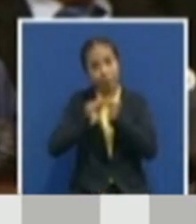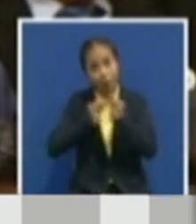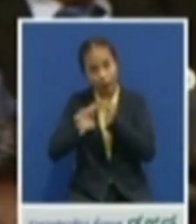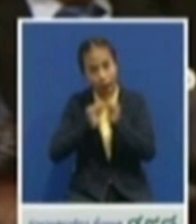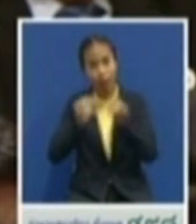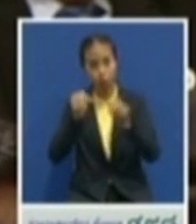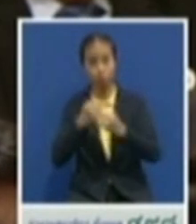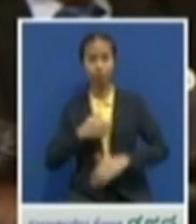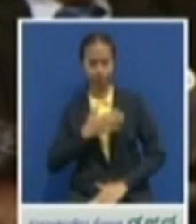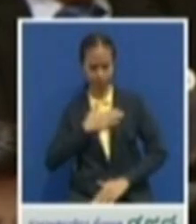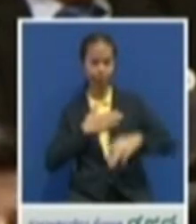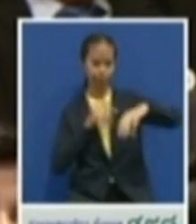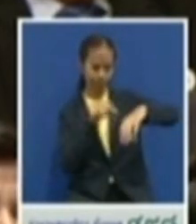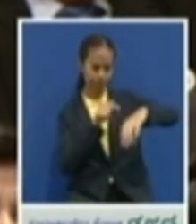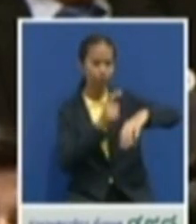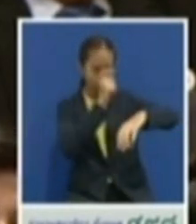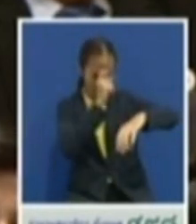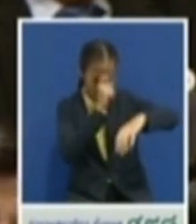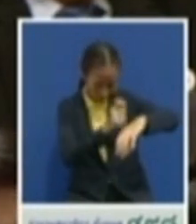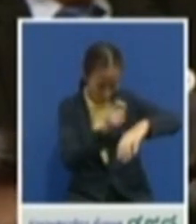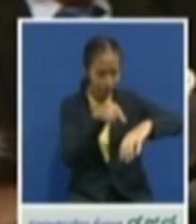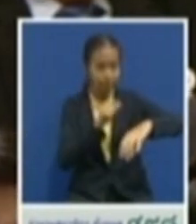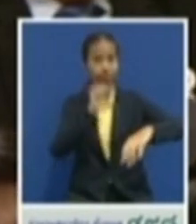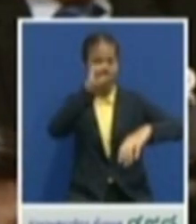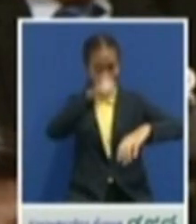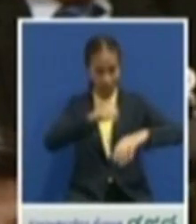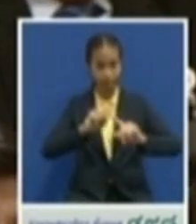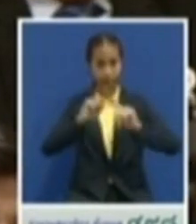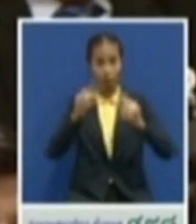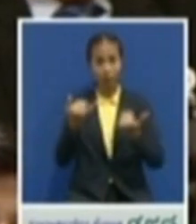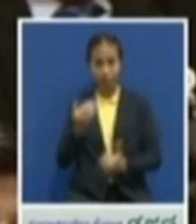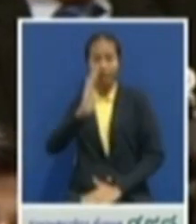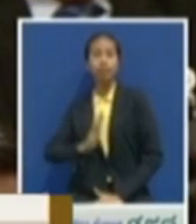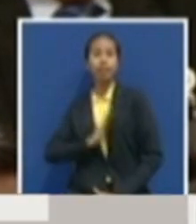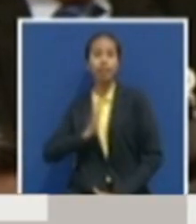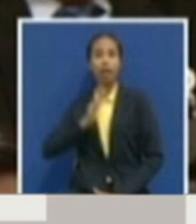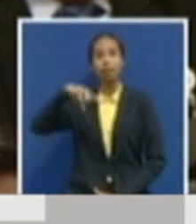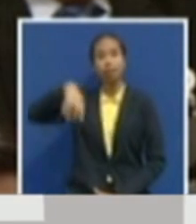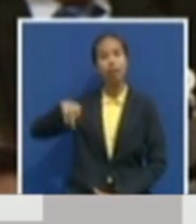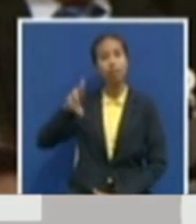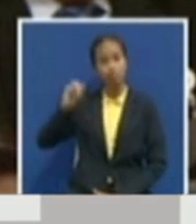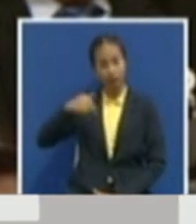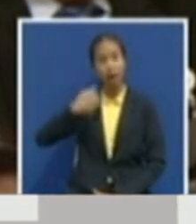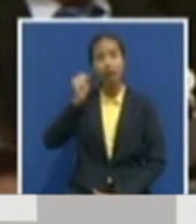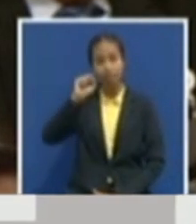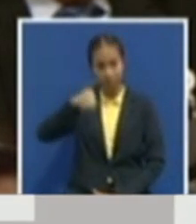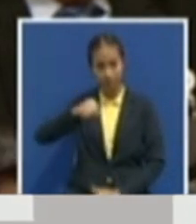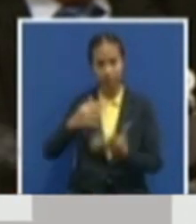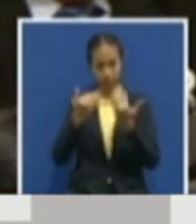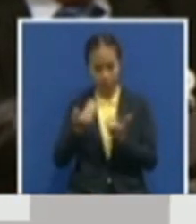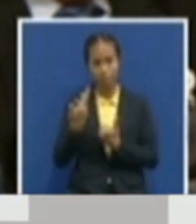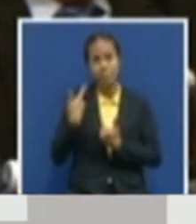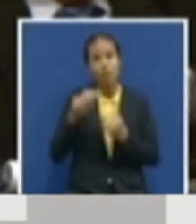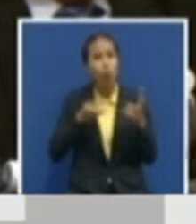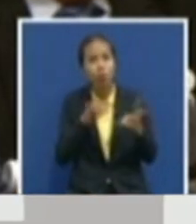ลึกซึ้งสถานที่นะครับว่าการเคารพสถานที่และการที่เราพูดถึงเกียรติยศของสภาแห่งนี้นั้นสามารถแสดงออกในมิติที่ลึกซึ้ง